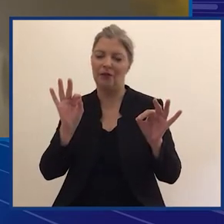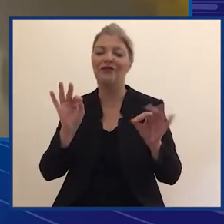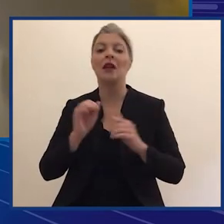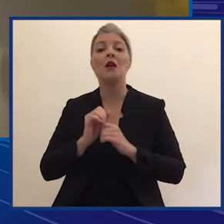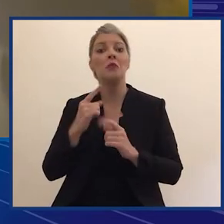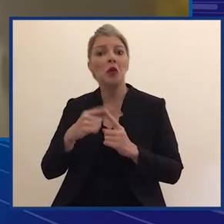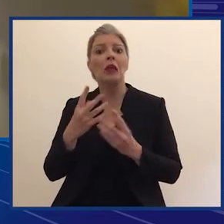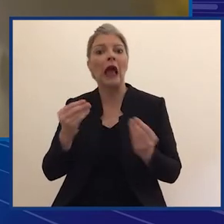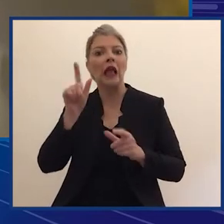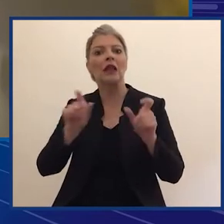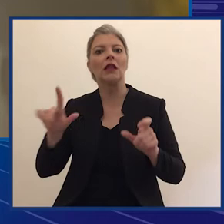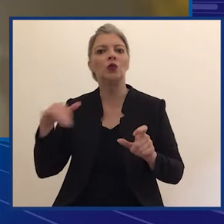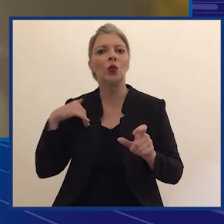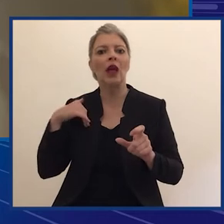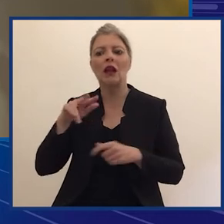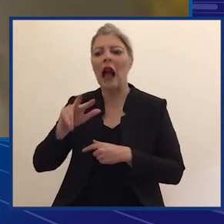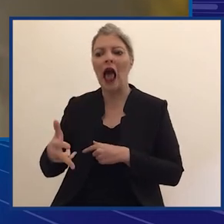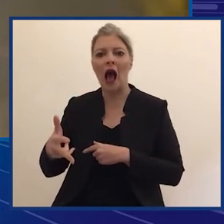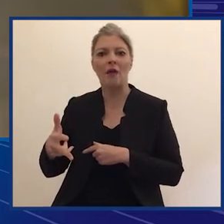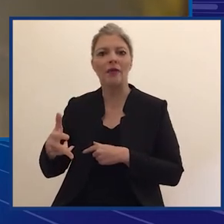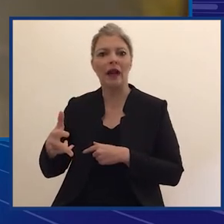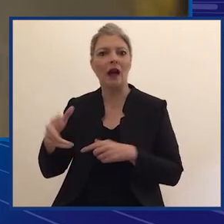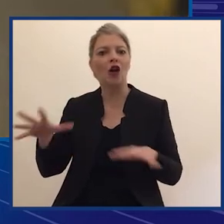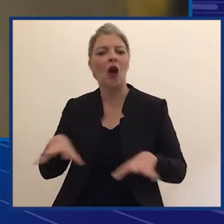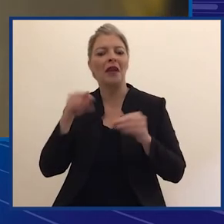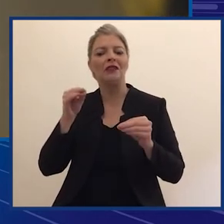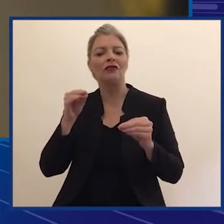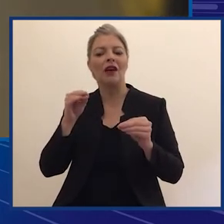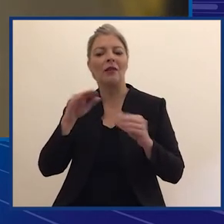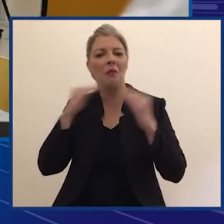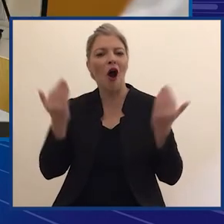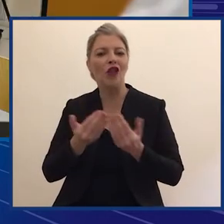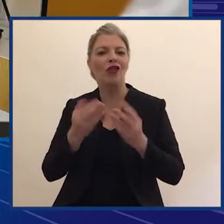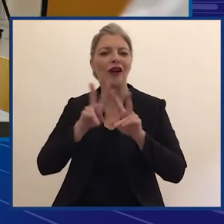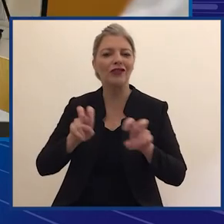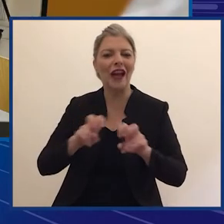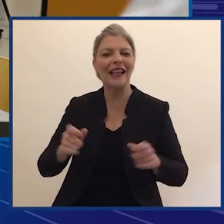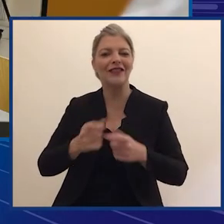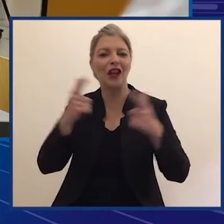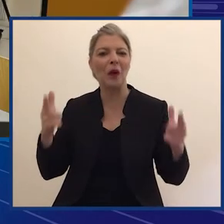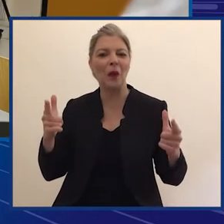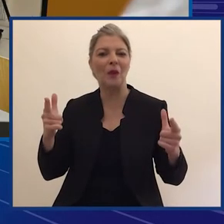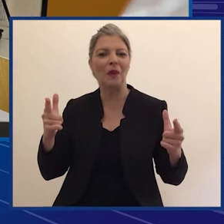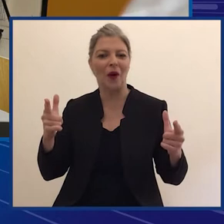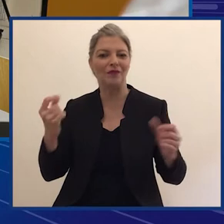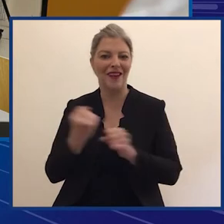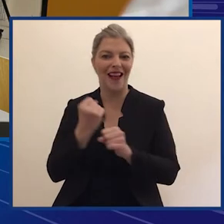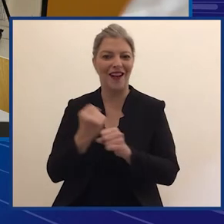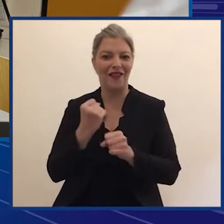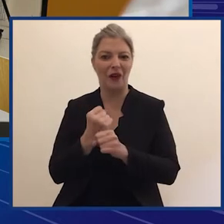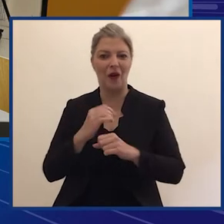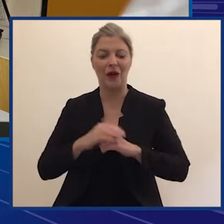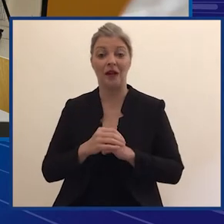che sono cresciuti dentro questa università e sono formati, adesso si affacciano nel mondo della ricerca e dello sviluppo. Da questo laboratorio sono anche uscite diverse persone